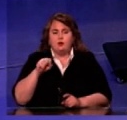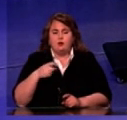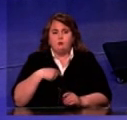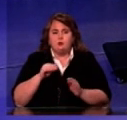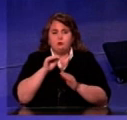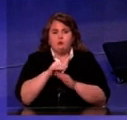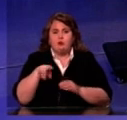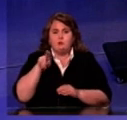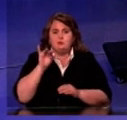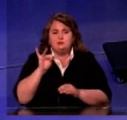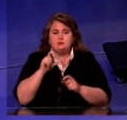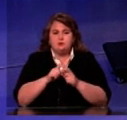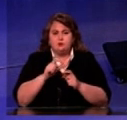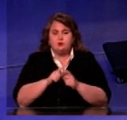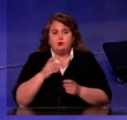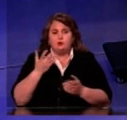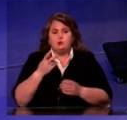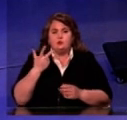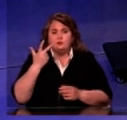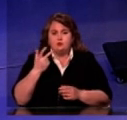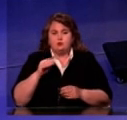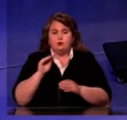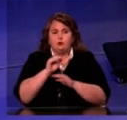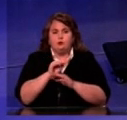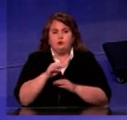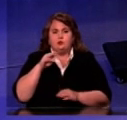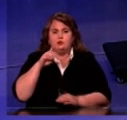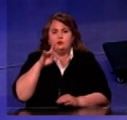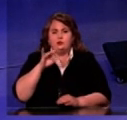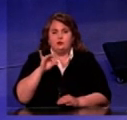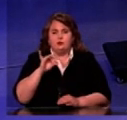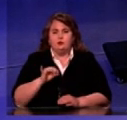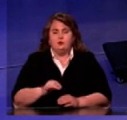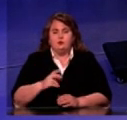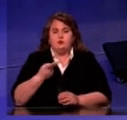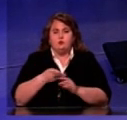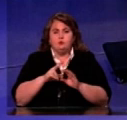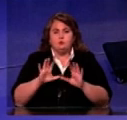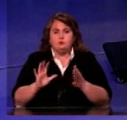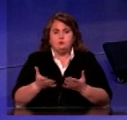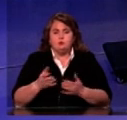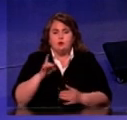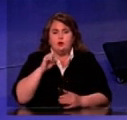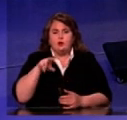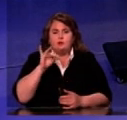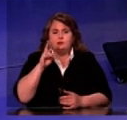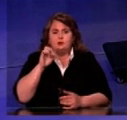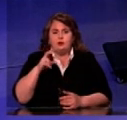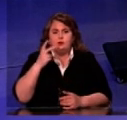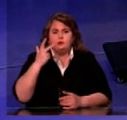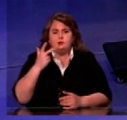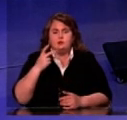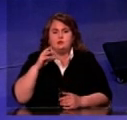ди. Если три одинаковых радикала, мы добавляем частичку три. В данном случае радикал